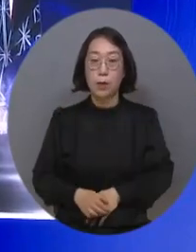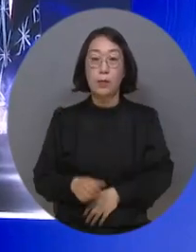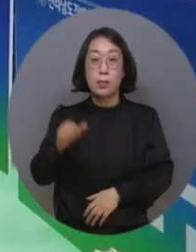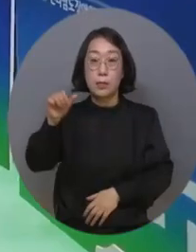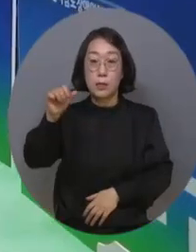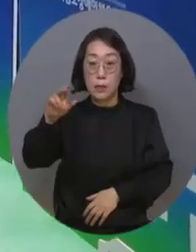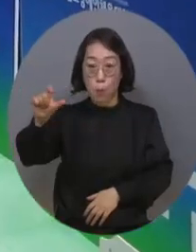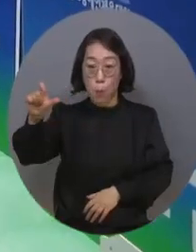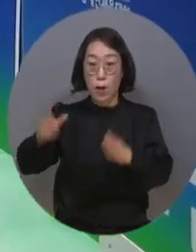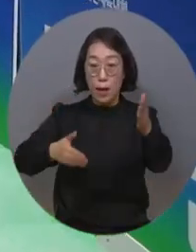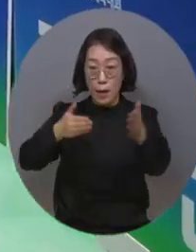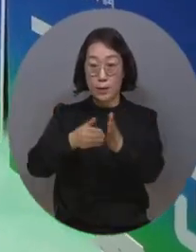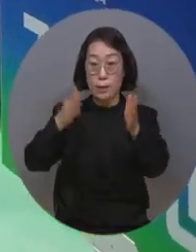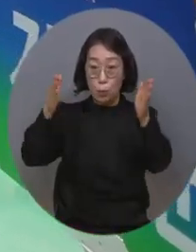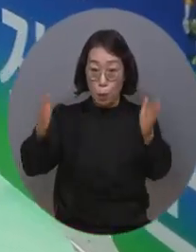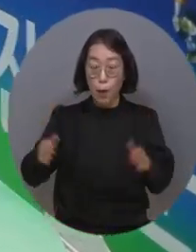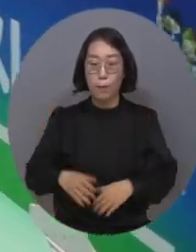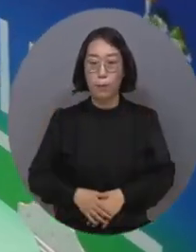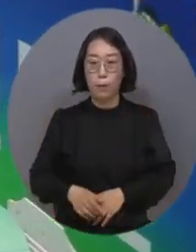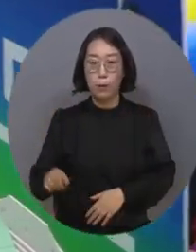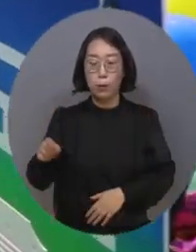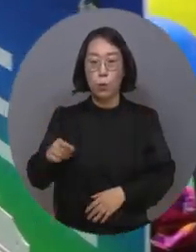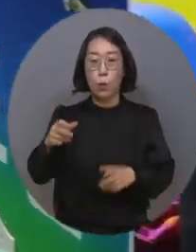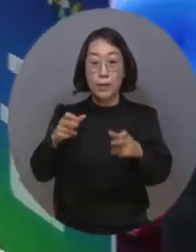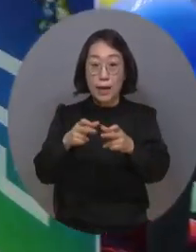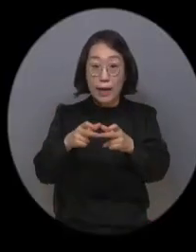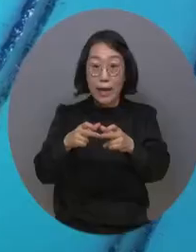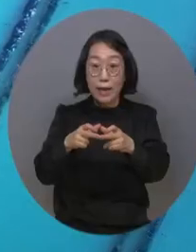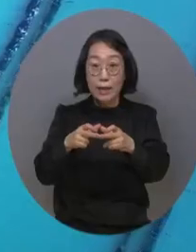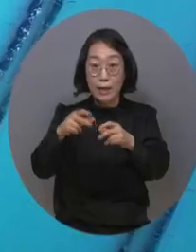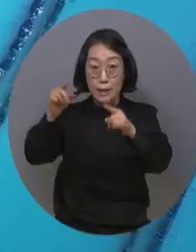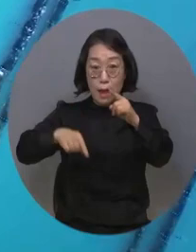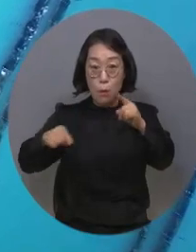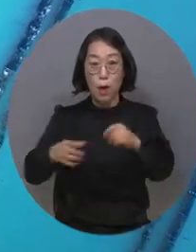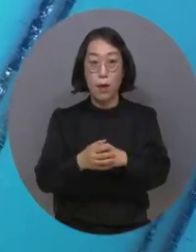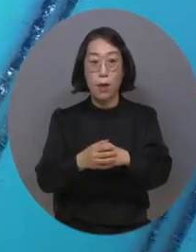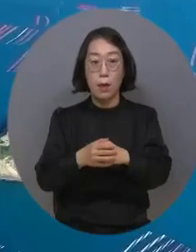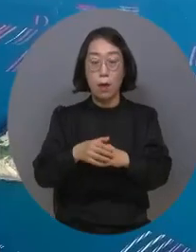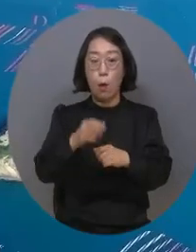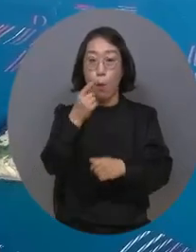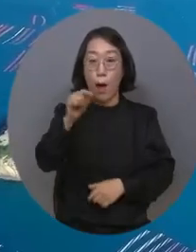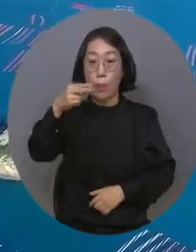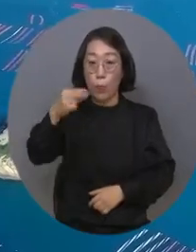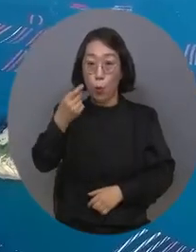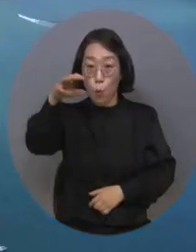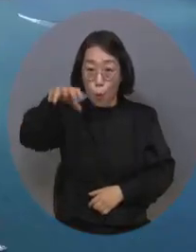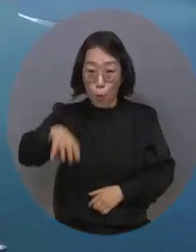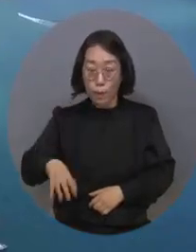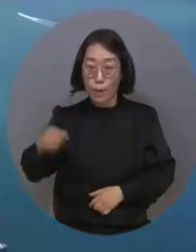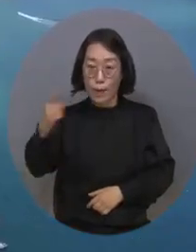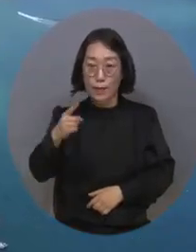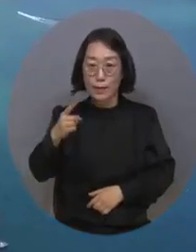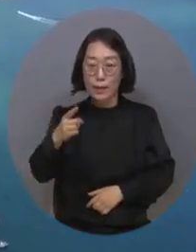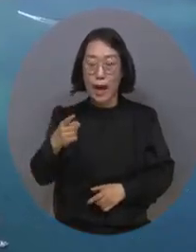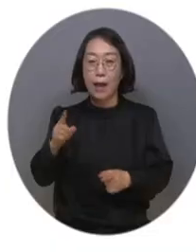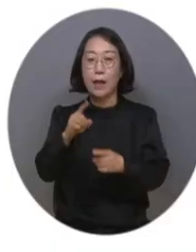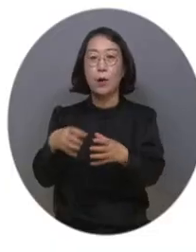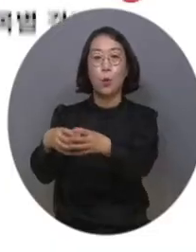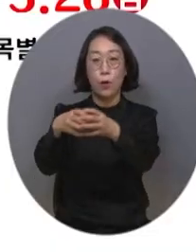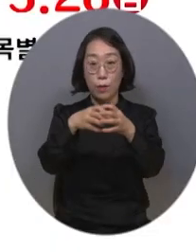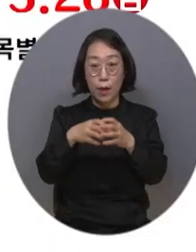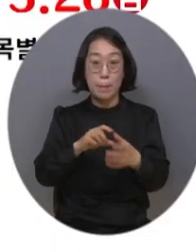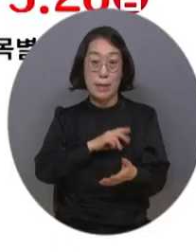열릴 예정이며 제31회 전라남도 장애인 체육대회는 건강위성 완도에서 함께 뛰자 하나로라는고 아래